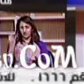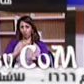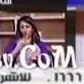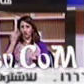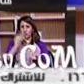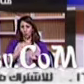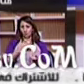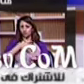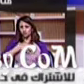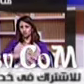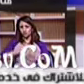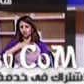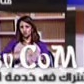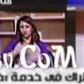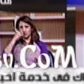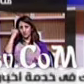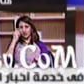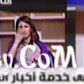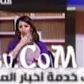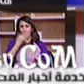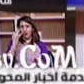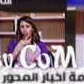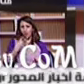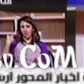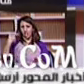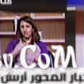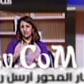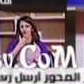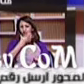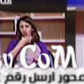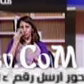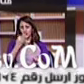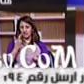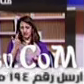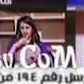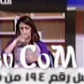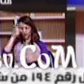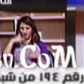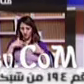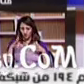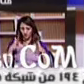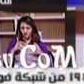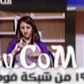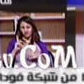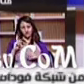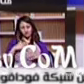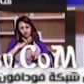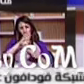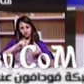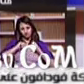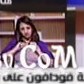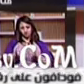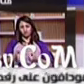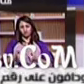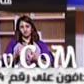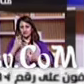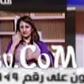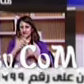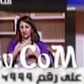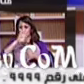الزمر و يعني بالترويع والقتل وبالحرب الاهليه يعني انا بعتقد انه اي عائل في الدنيا يسمع خطاب مزدوج